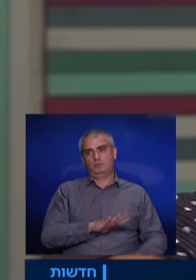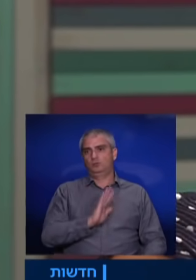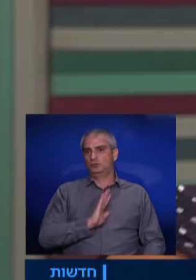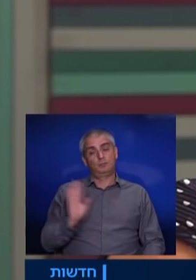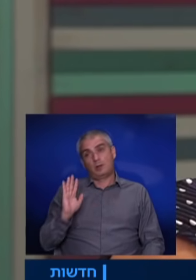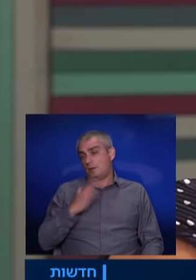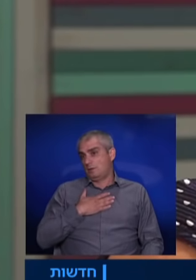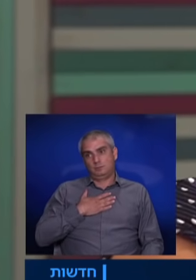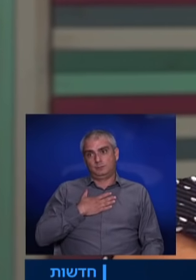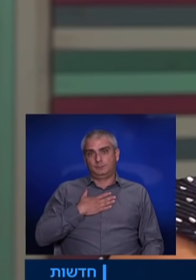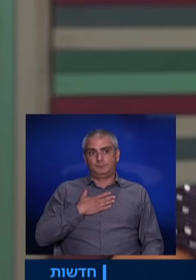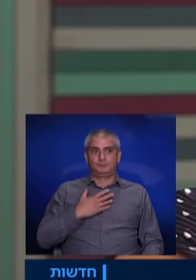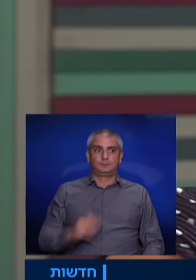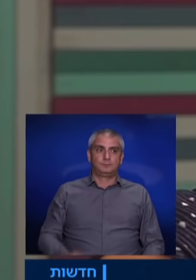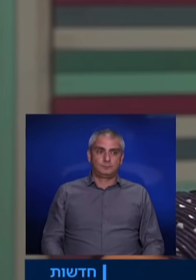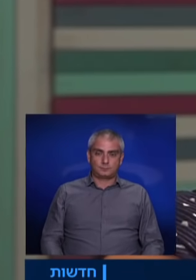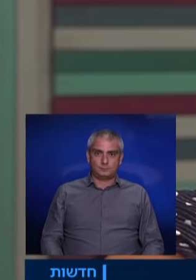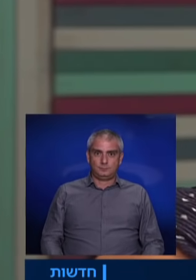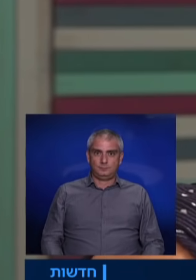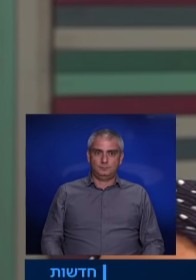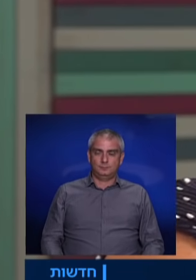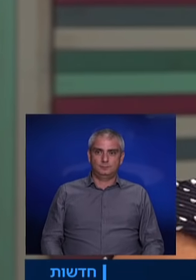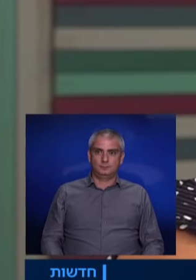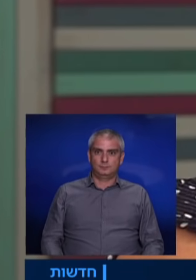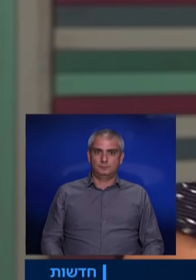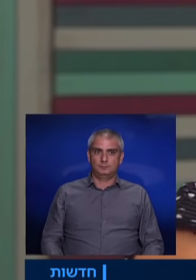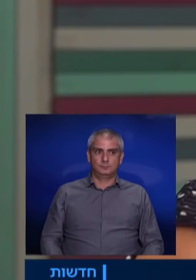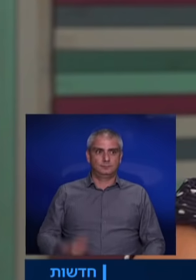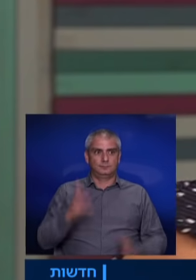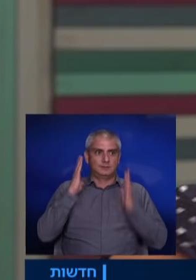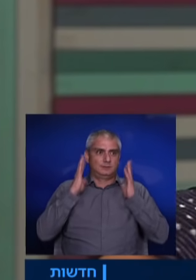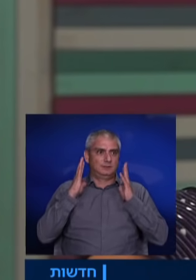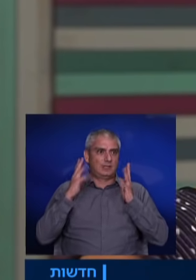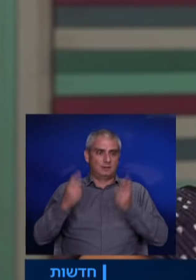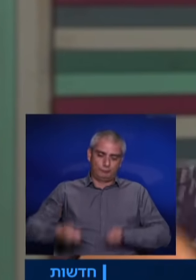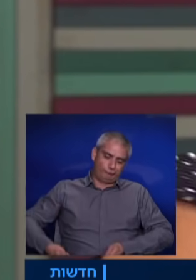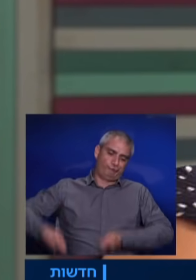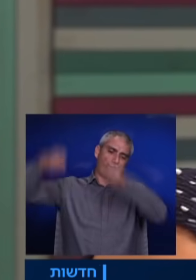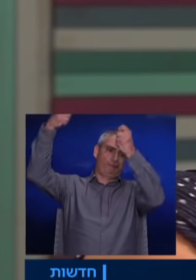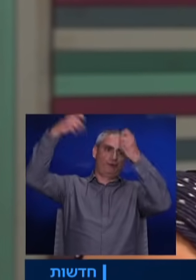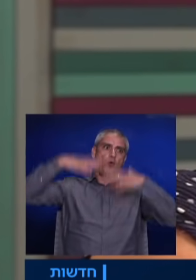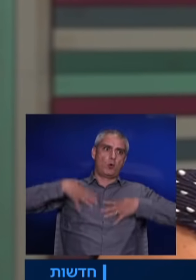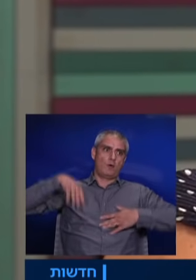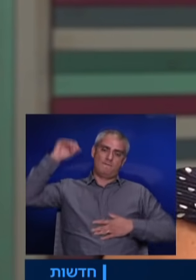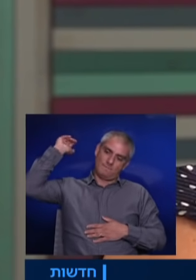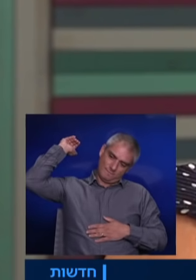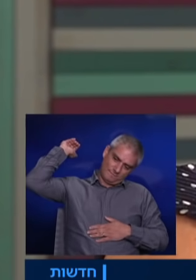לטעמי, היא קצת משפילה. היא מזעזעת, השפיכה הזאת